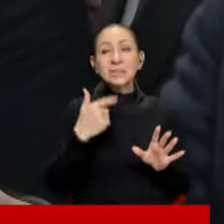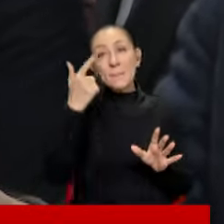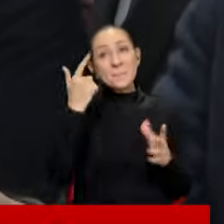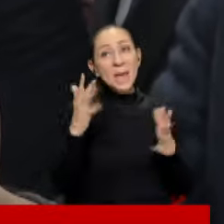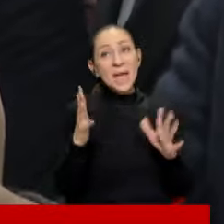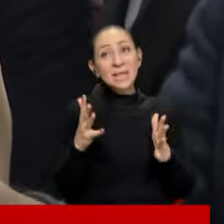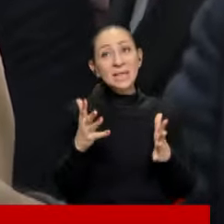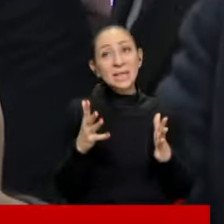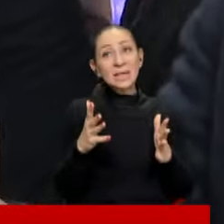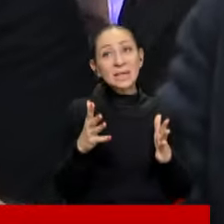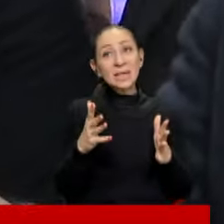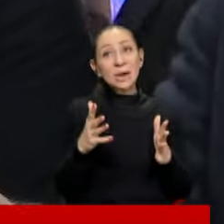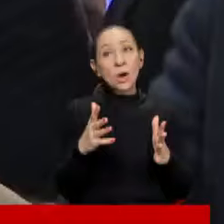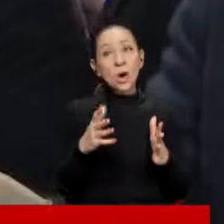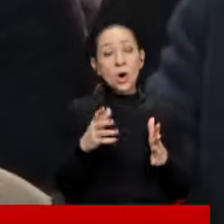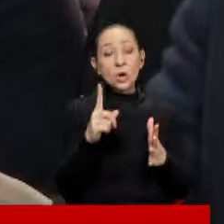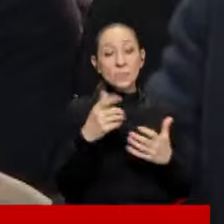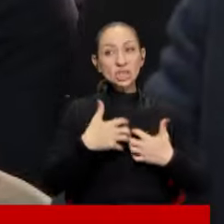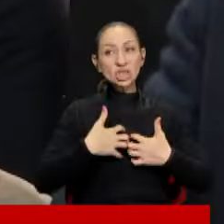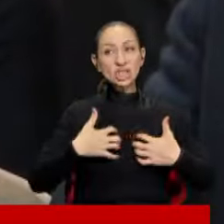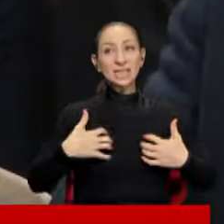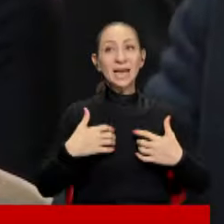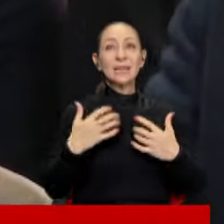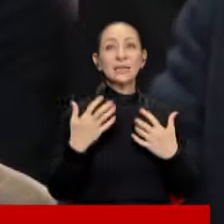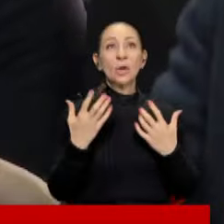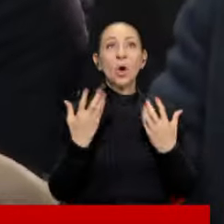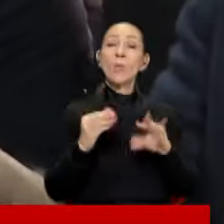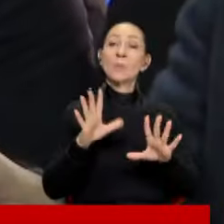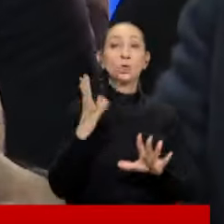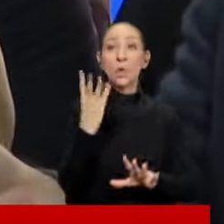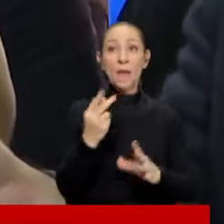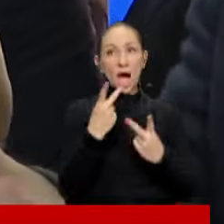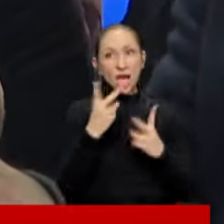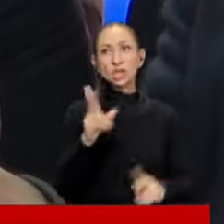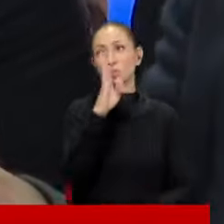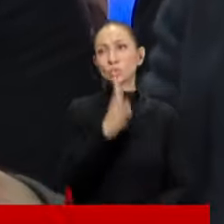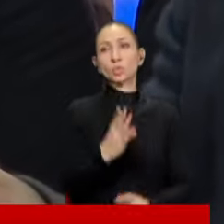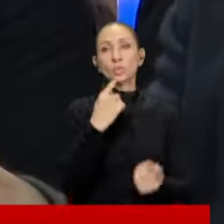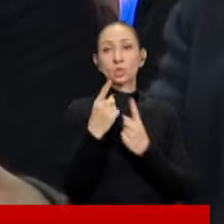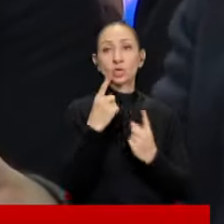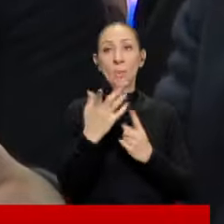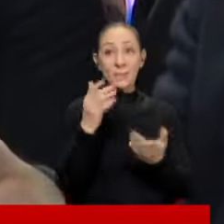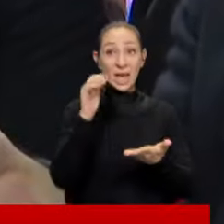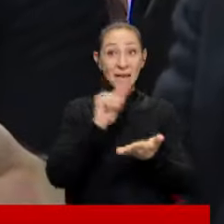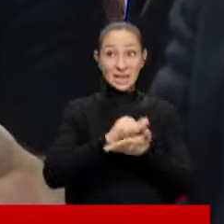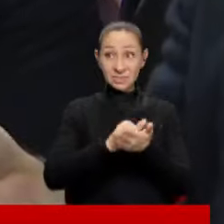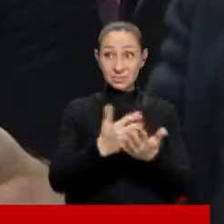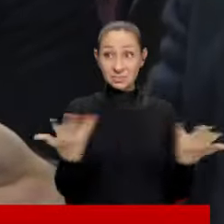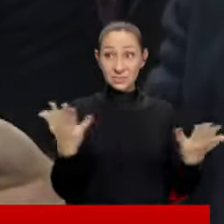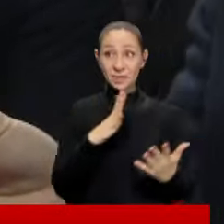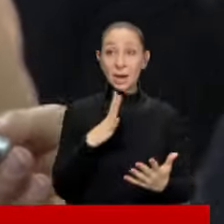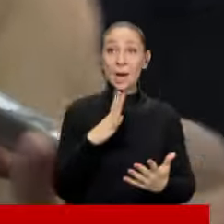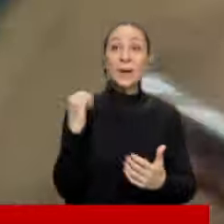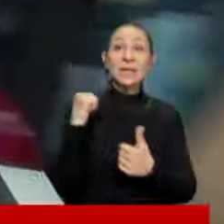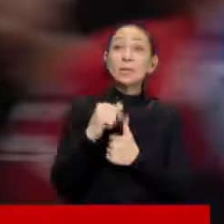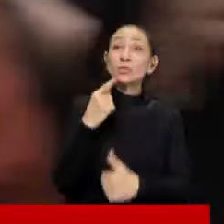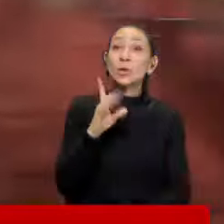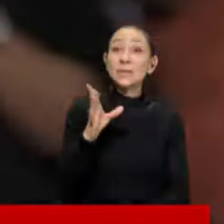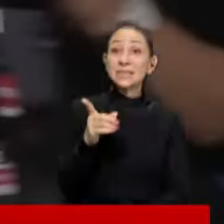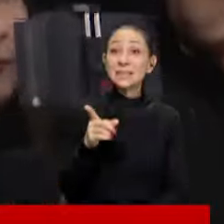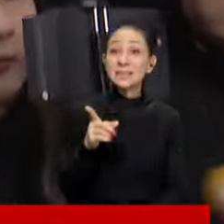belki ona bir cesaret bulamamış olabiliriz. Bak çok açık ve dürüst konuşuyorum, hem de basının huzurunda. Ama yine söylemediniz başkanım.